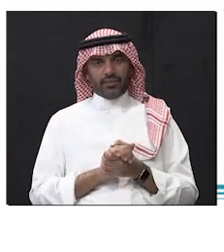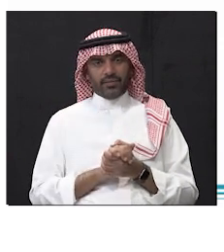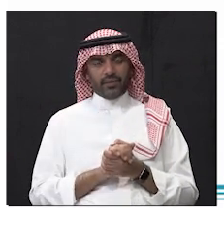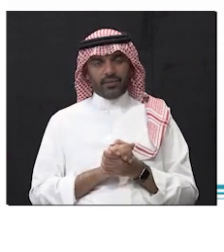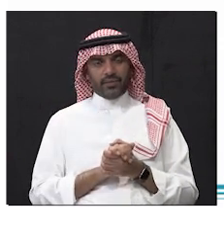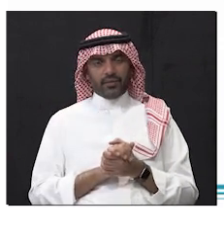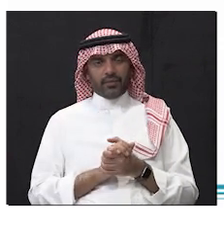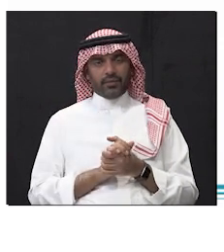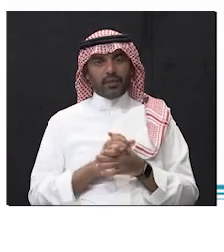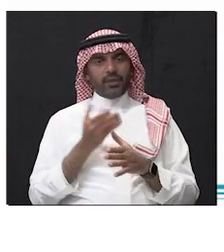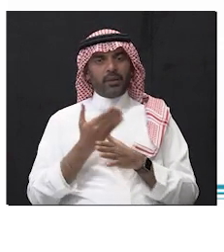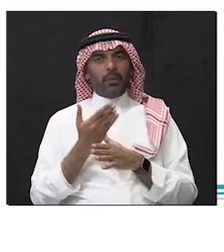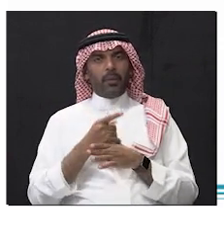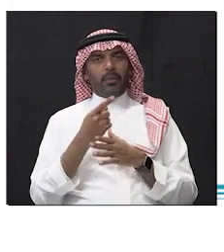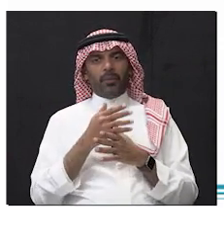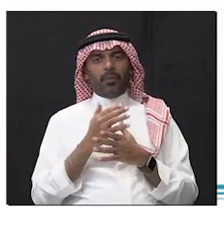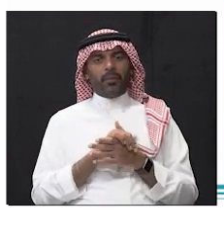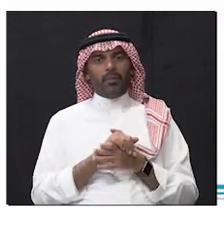لأن لها خصائص مميزة.